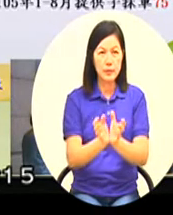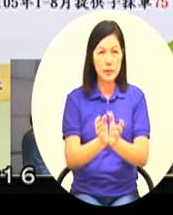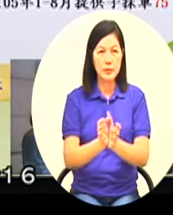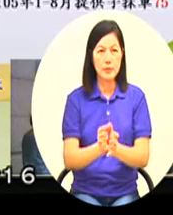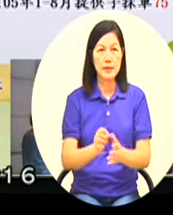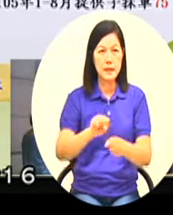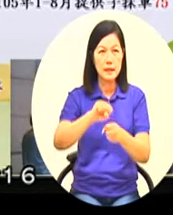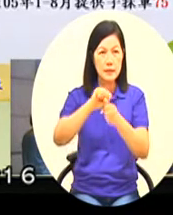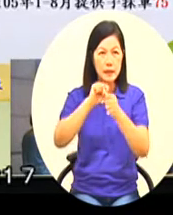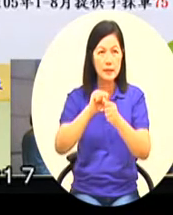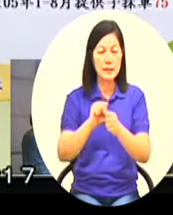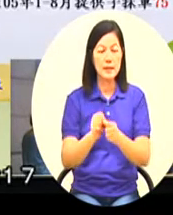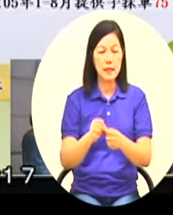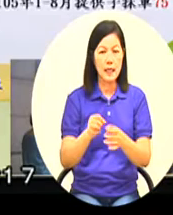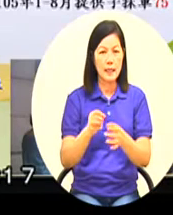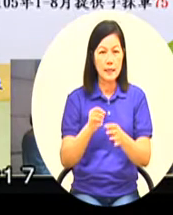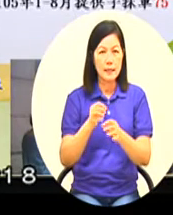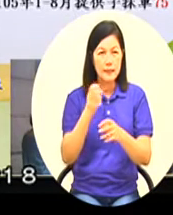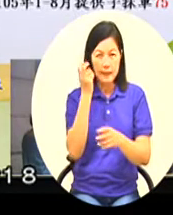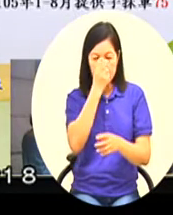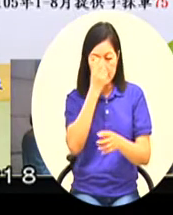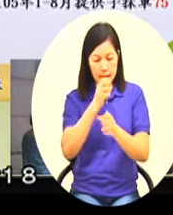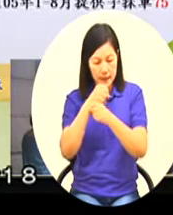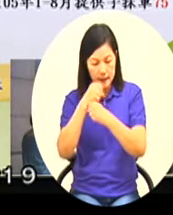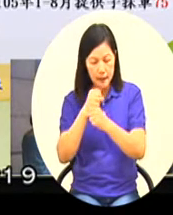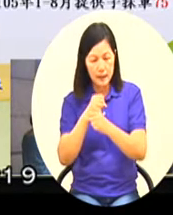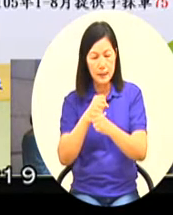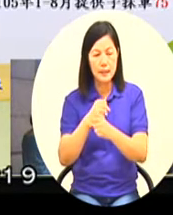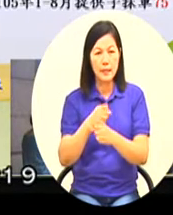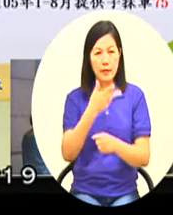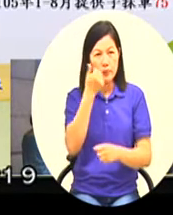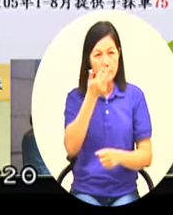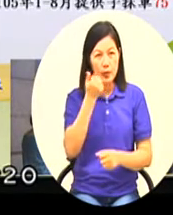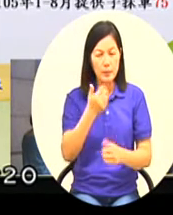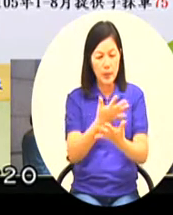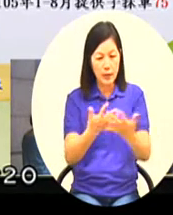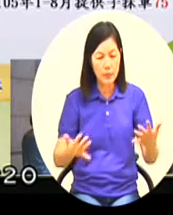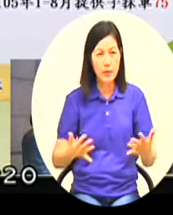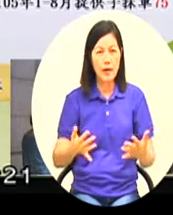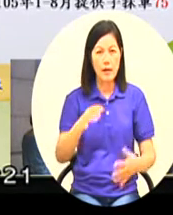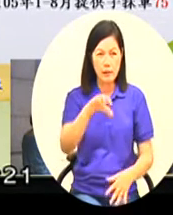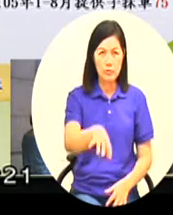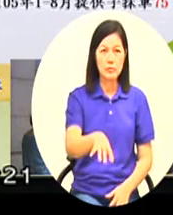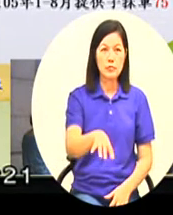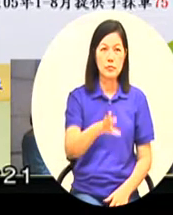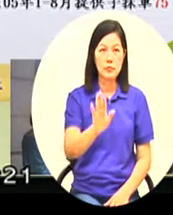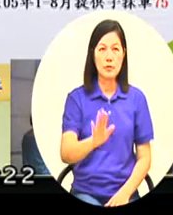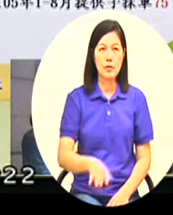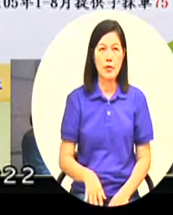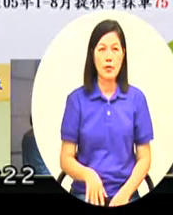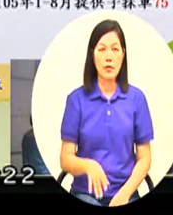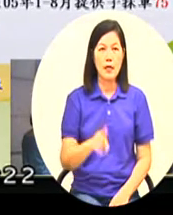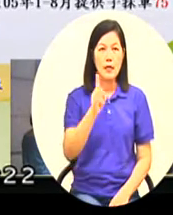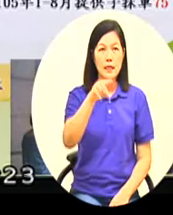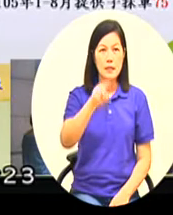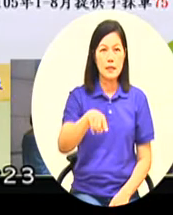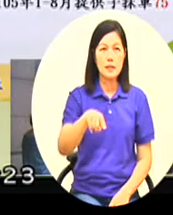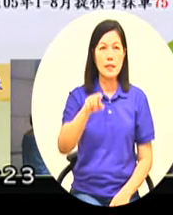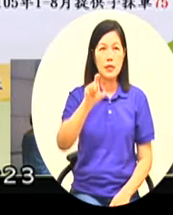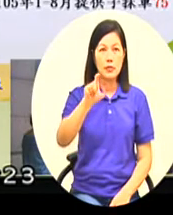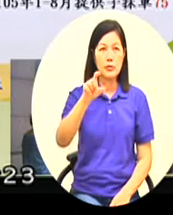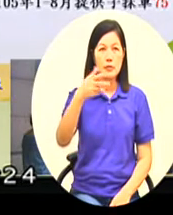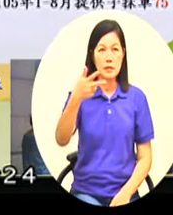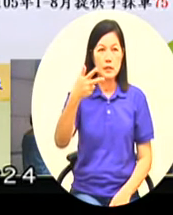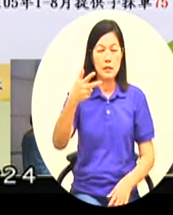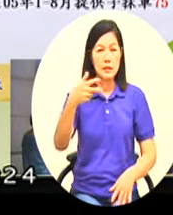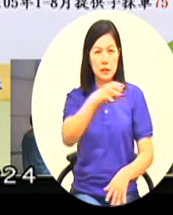症筛检的一个便利网，那成立我们的一个健康便利站，包括透过我们的1067家的基层医院疗养院所